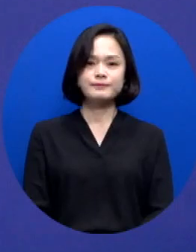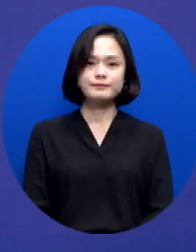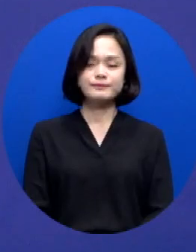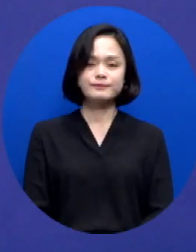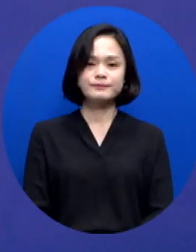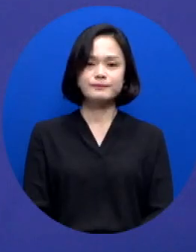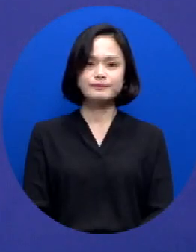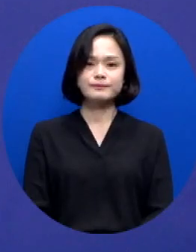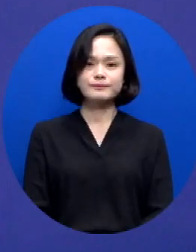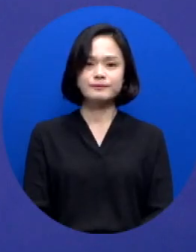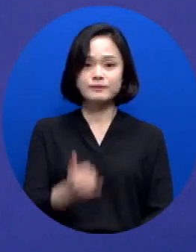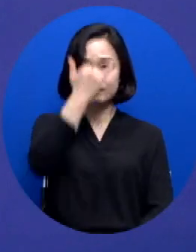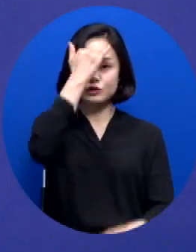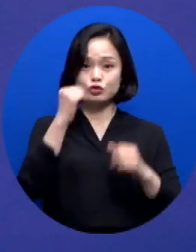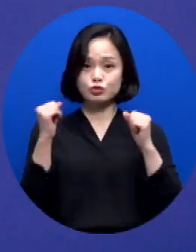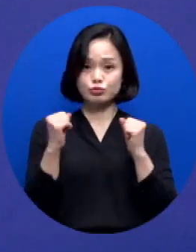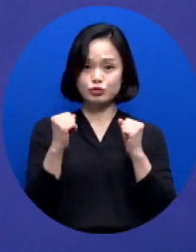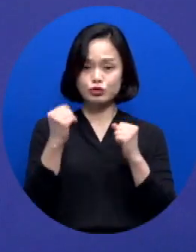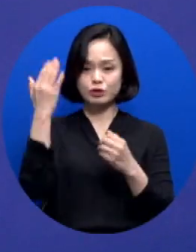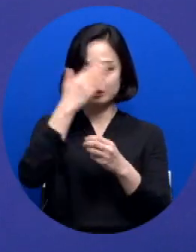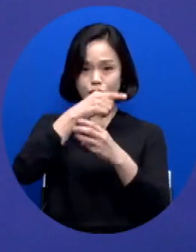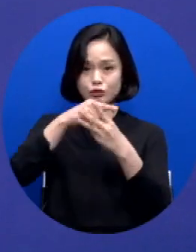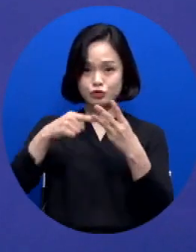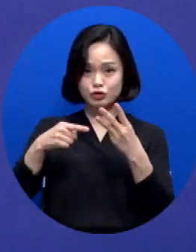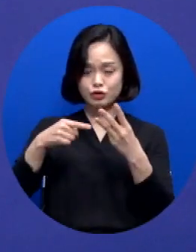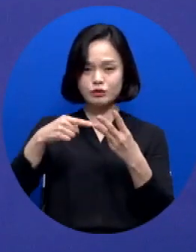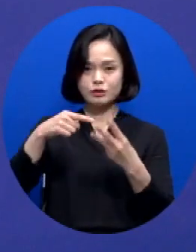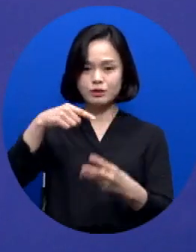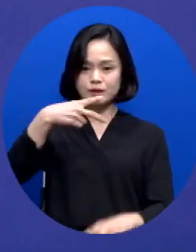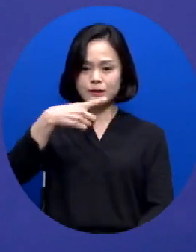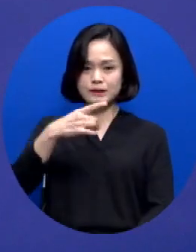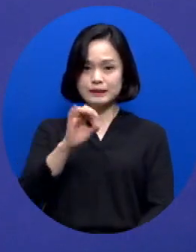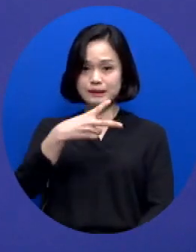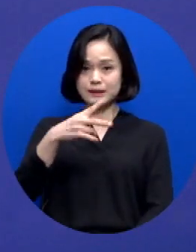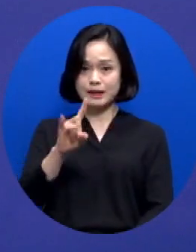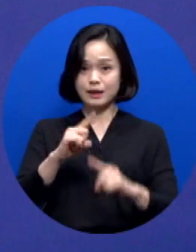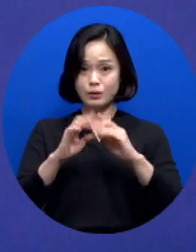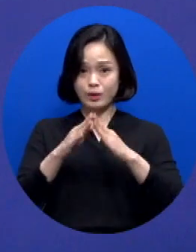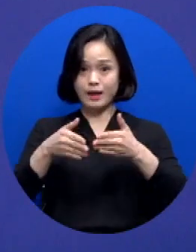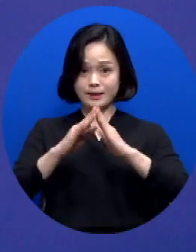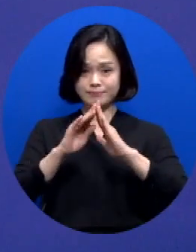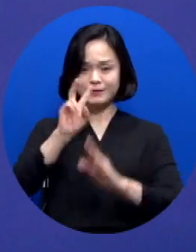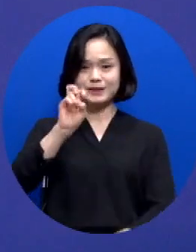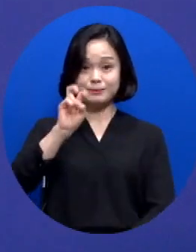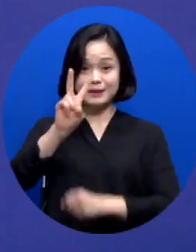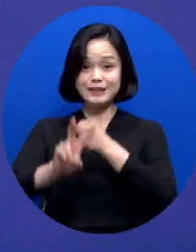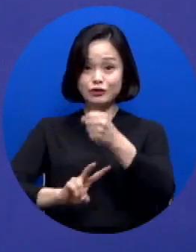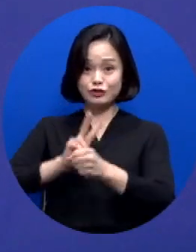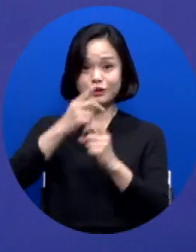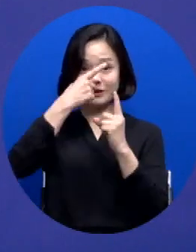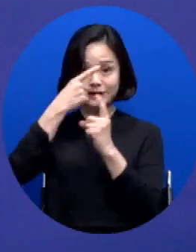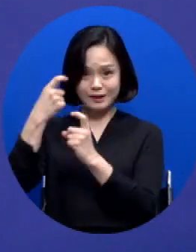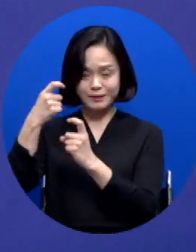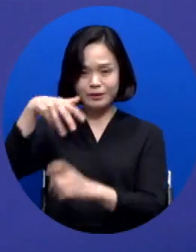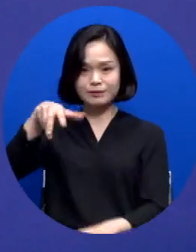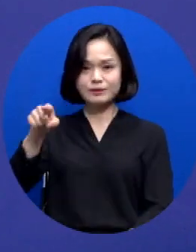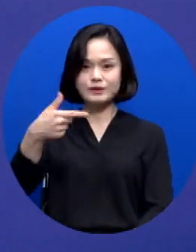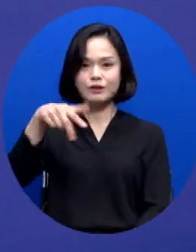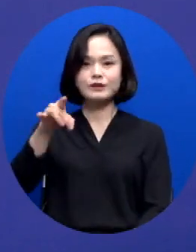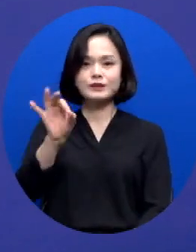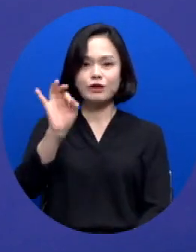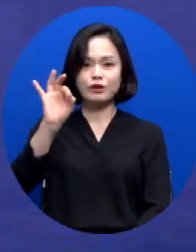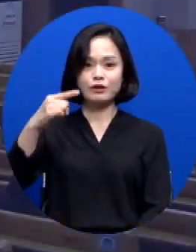청주 등대 순복음 교회가 교회 창립 22주년을 기념해 천정은 자매 초청 감사 축복 성회 를